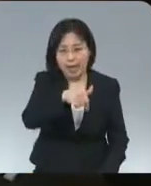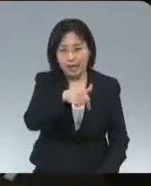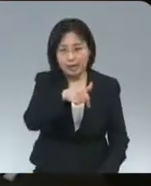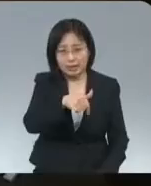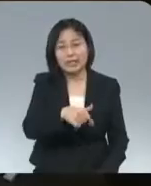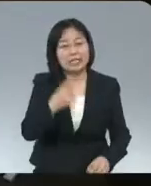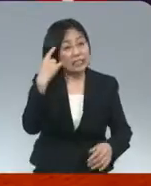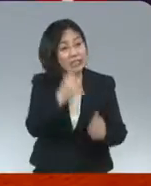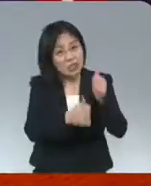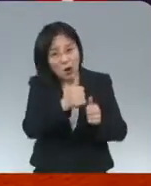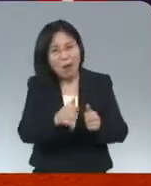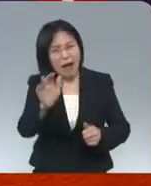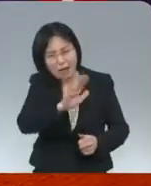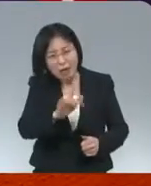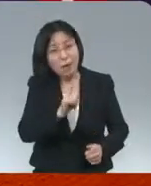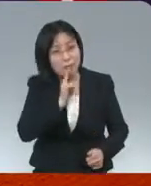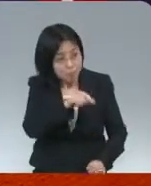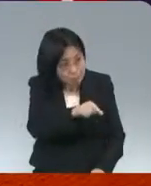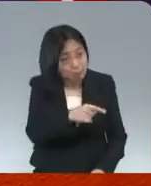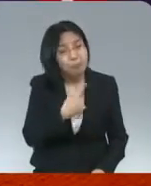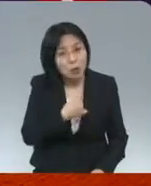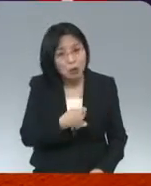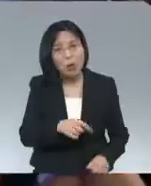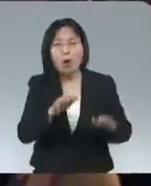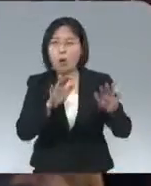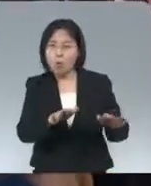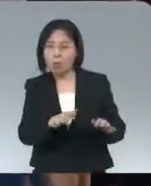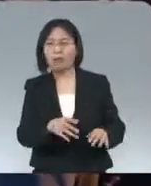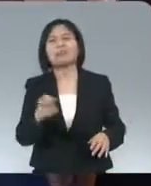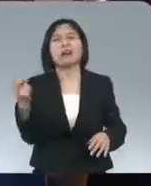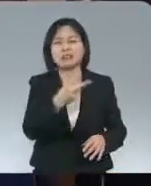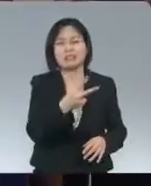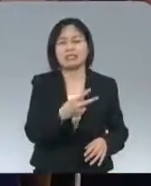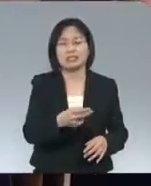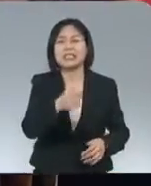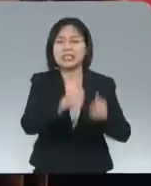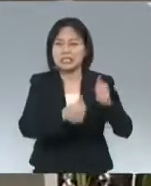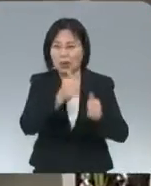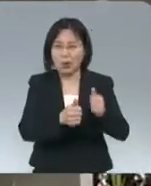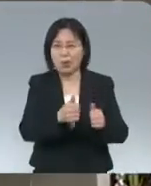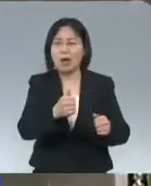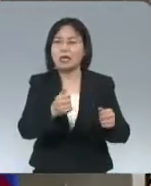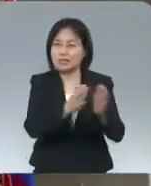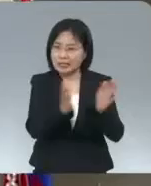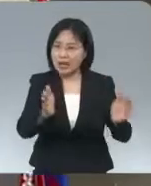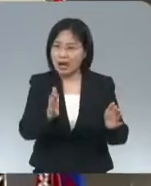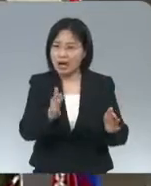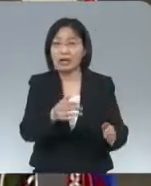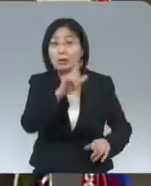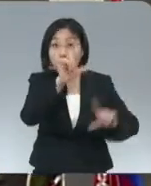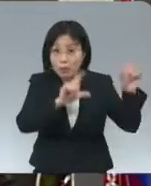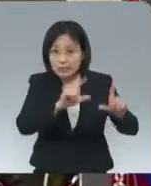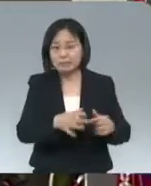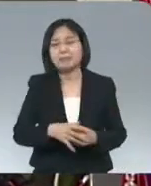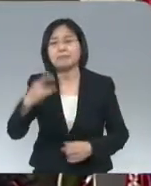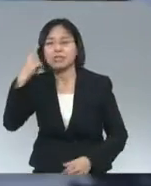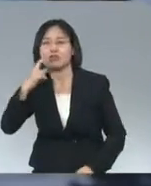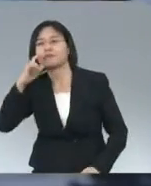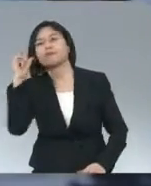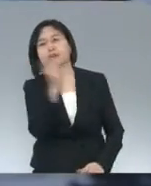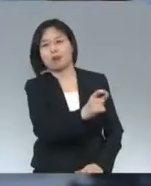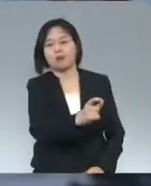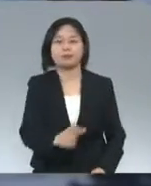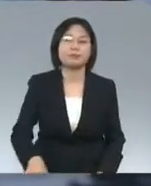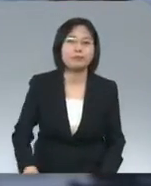北韓の弾道ミサイルの開発や発射の動きに関連してロシアの個人と企業を制裁対象に追加